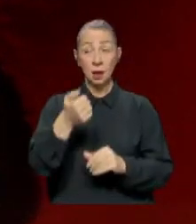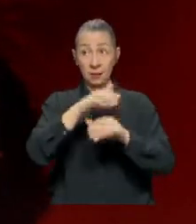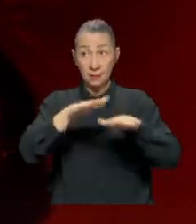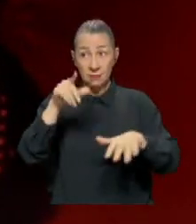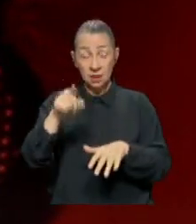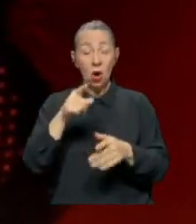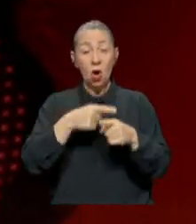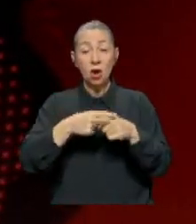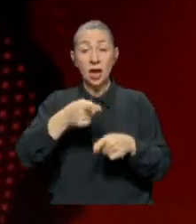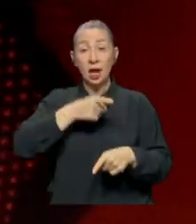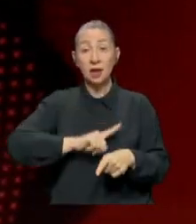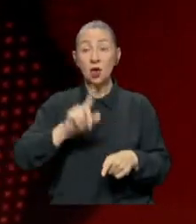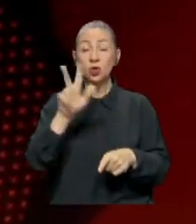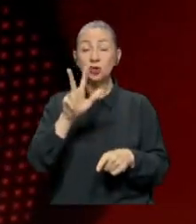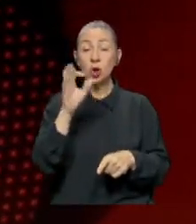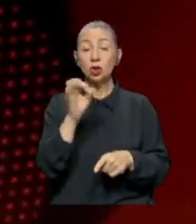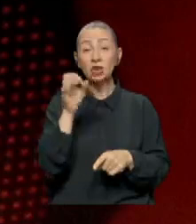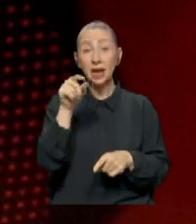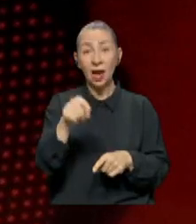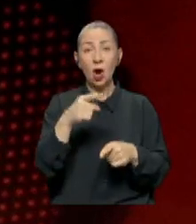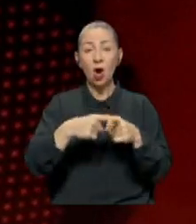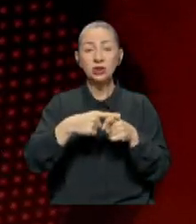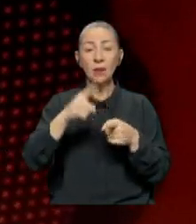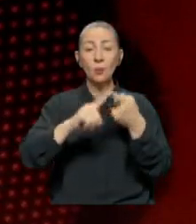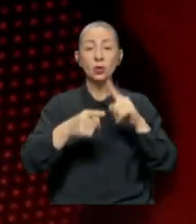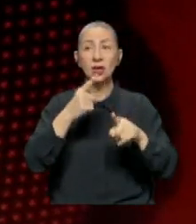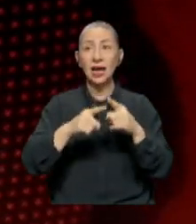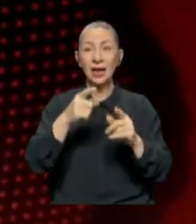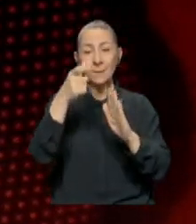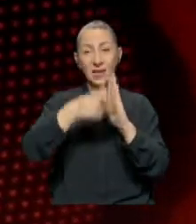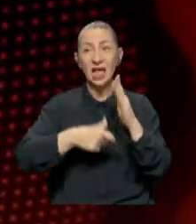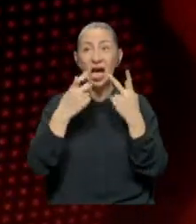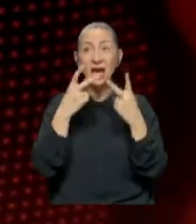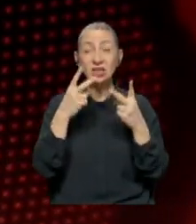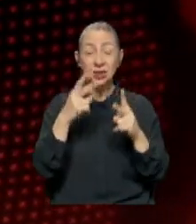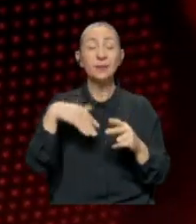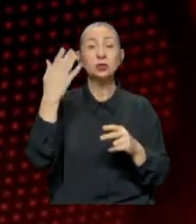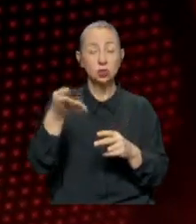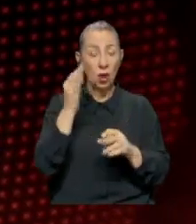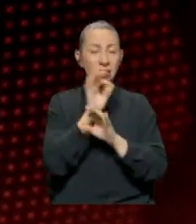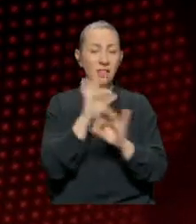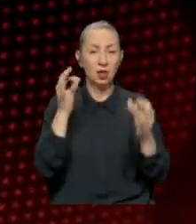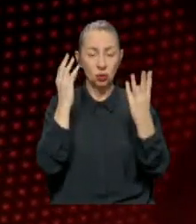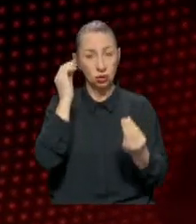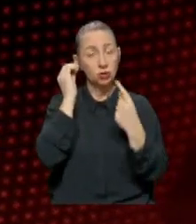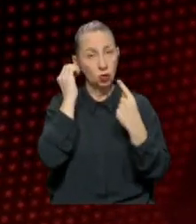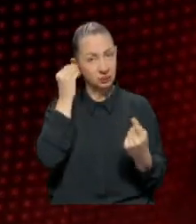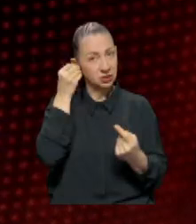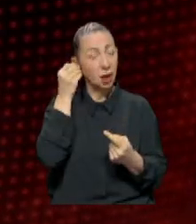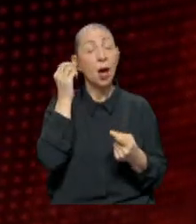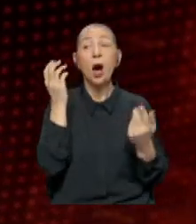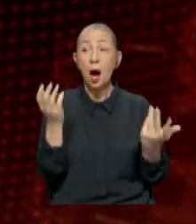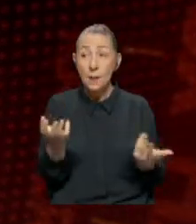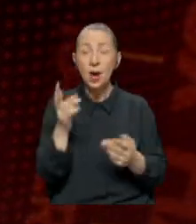Altılı Masa ortak adaylarının 30 Ocak'taki ortak politikalar metni açıklanmasından sonra netlik kazanabileceğini söyledi.